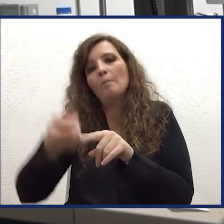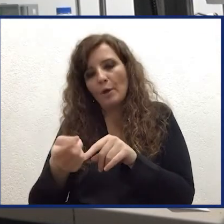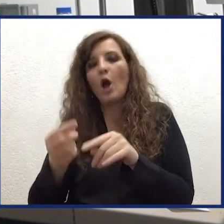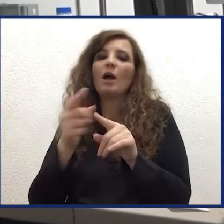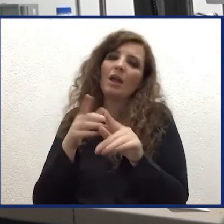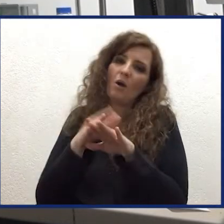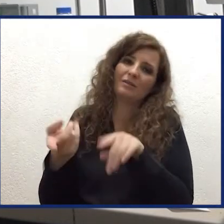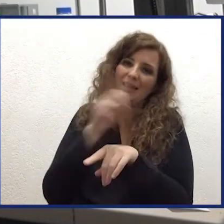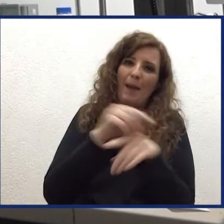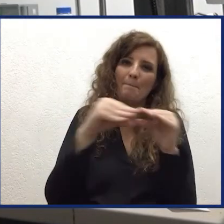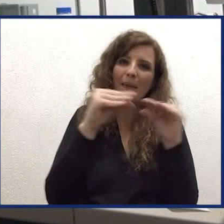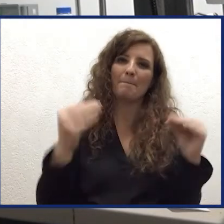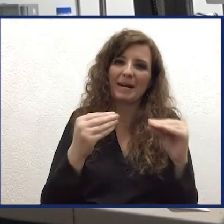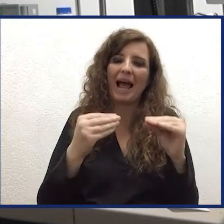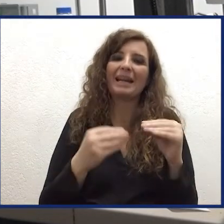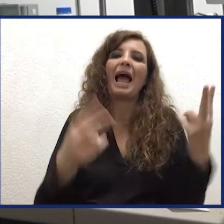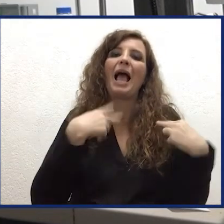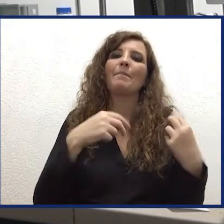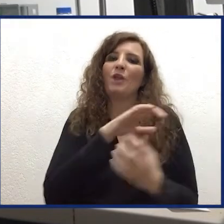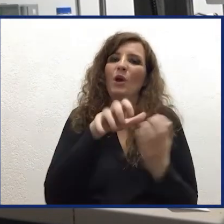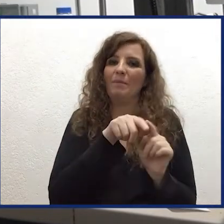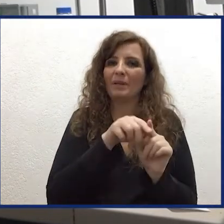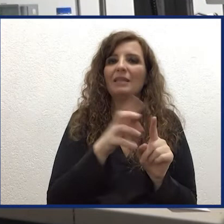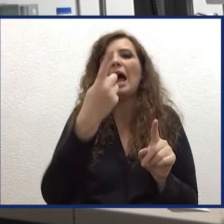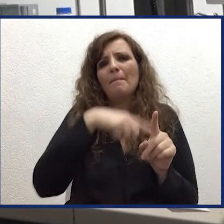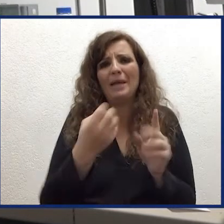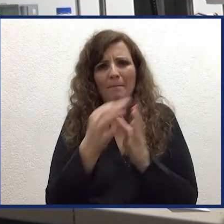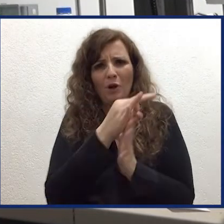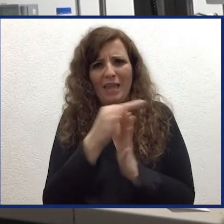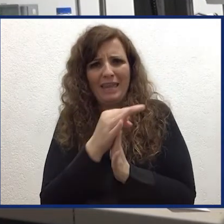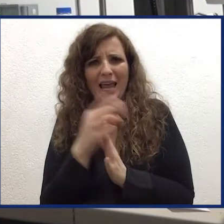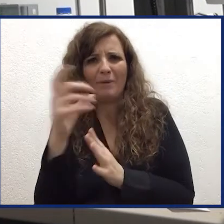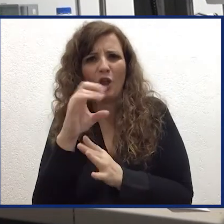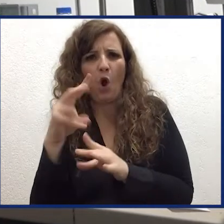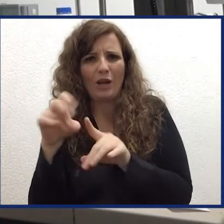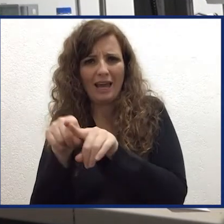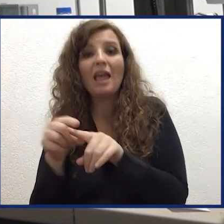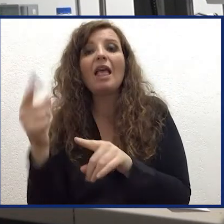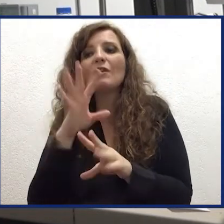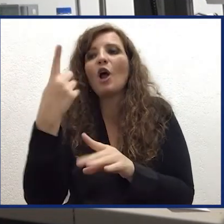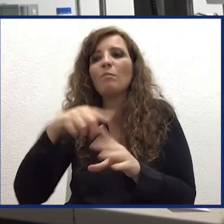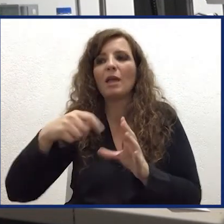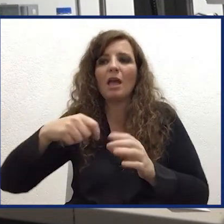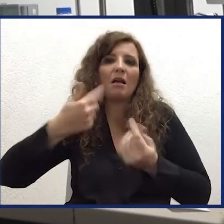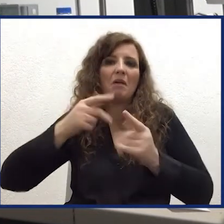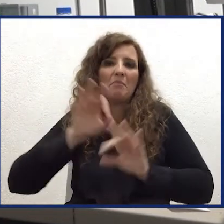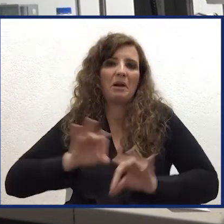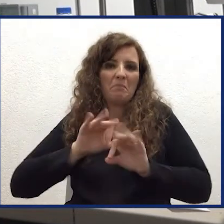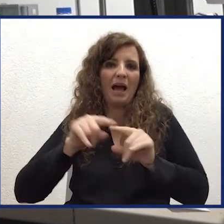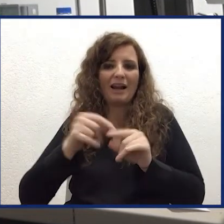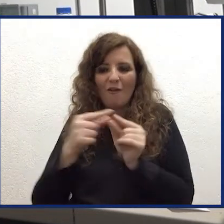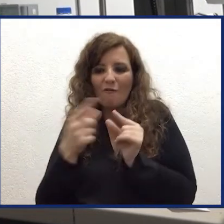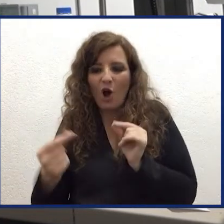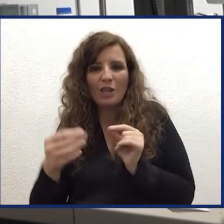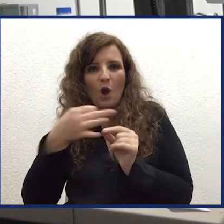membrana bioibrida precedentemente preparata per la produzione dell'oloroperina glicone. Quindi ovviamente questo è un decotto di